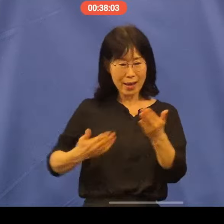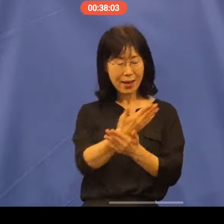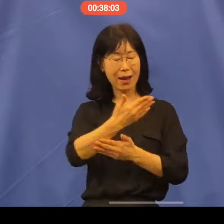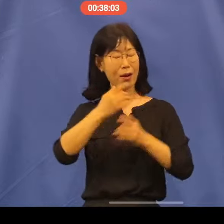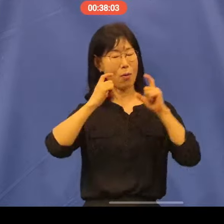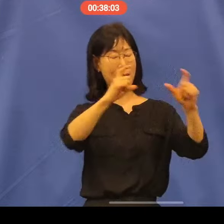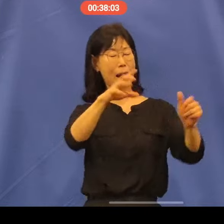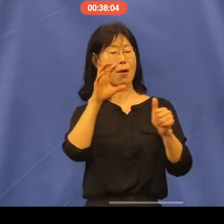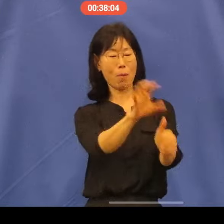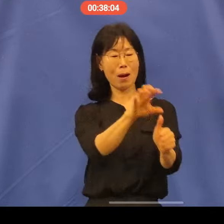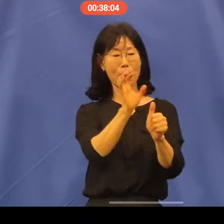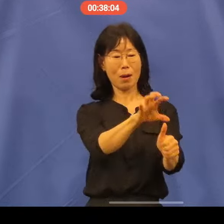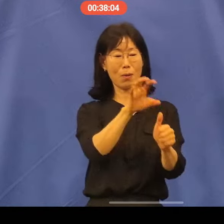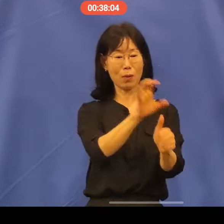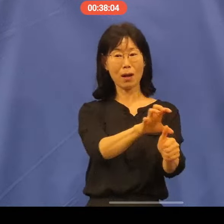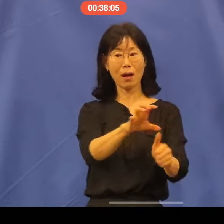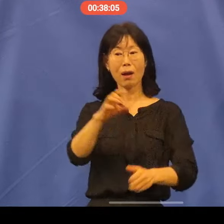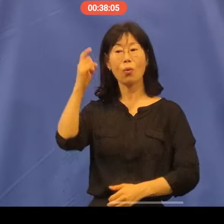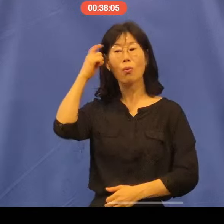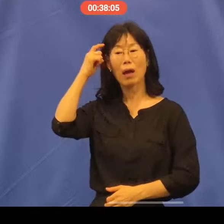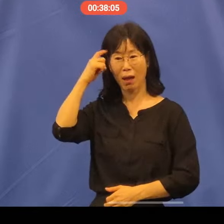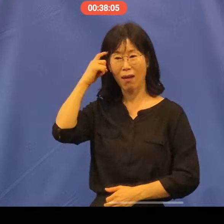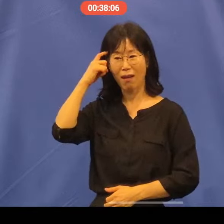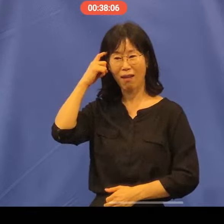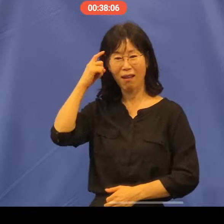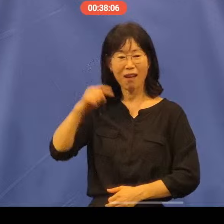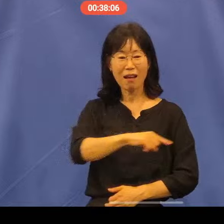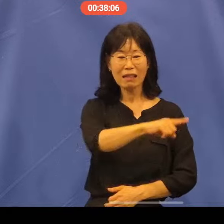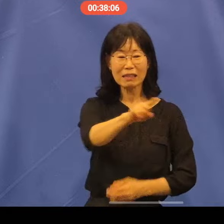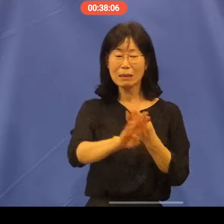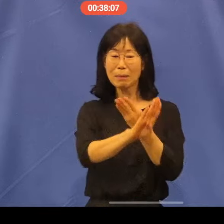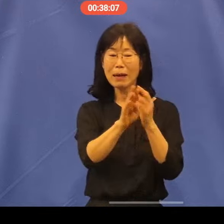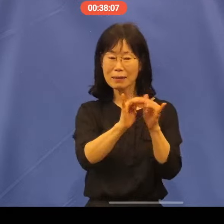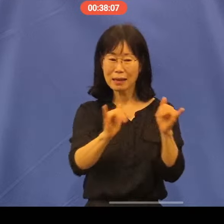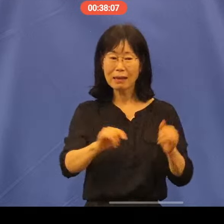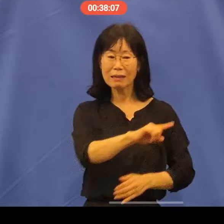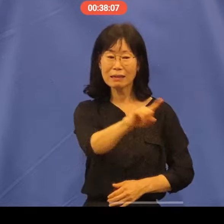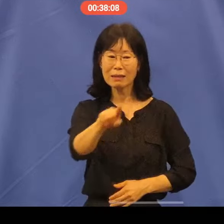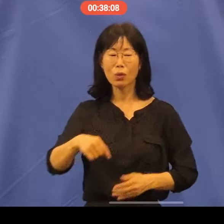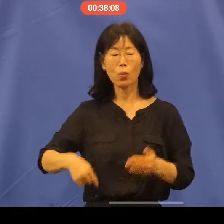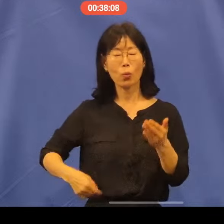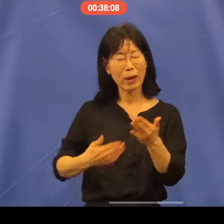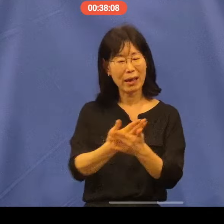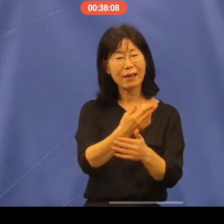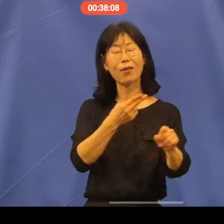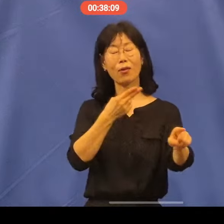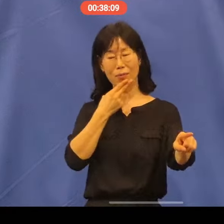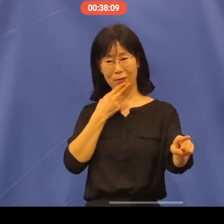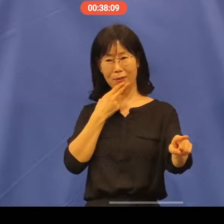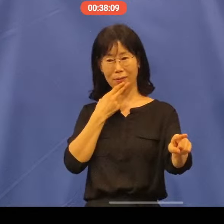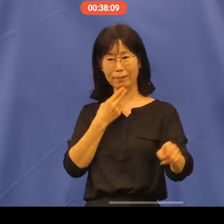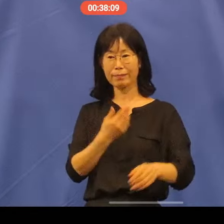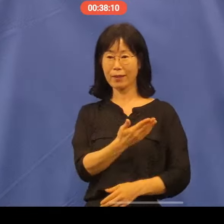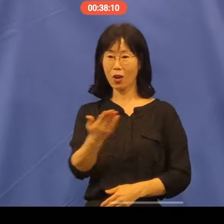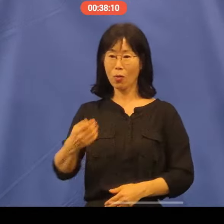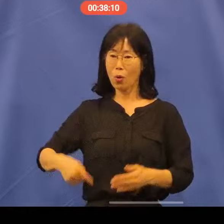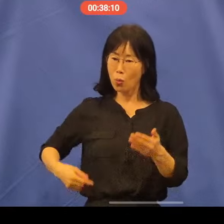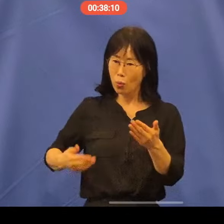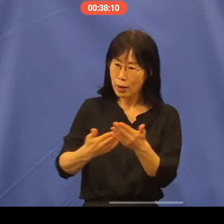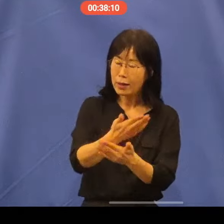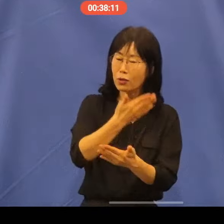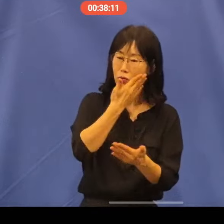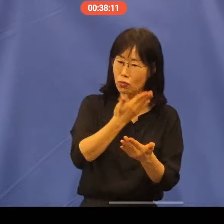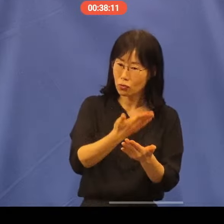책망하신 이유가 뭘까요? 회개가 없어요. 회개에 합당한 열매가 없었다는 겁니다. 여러분, 회개를 가볍게 생각하고 넘어가면 안 됩니다.